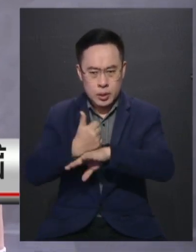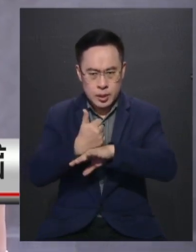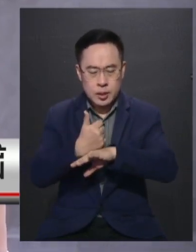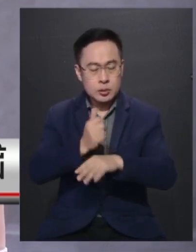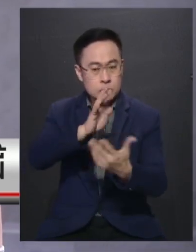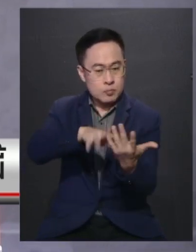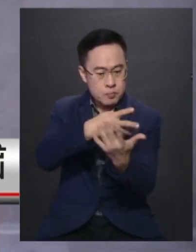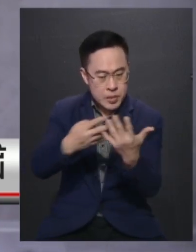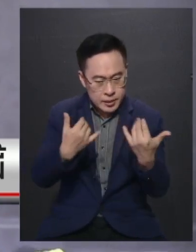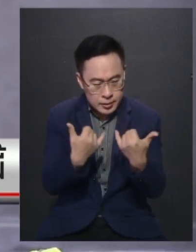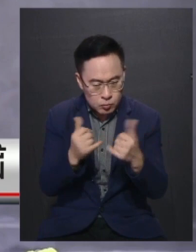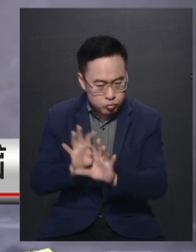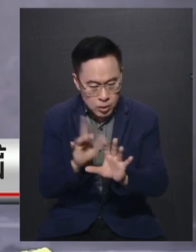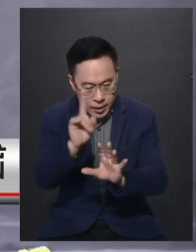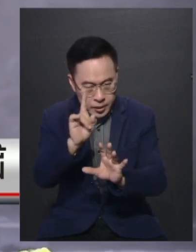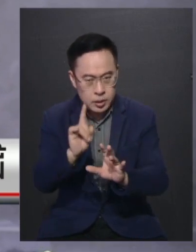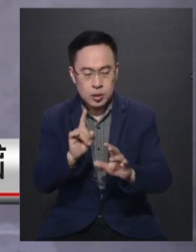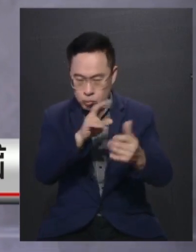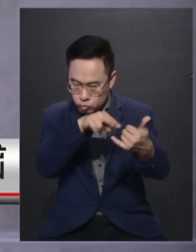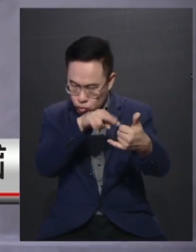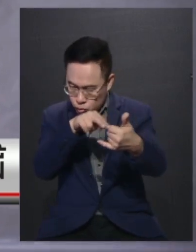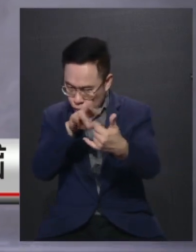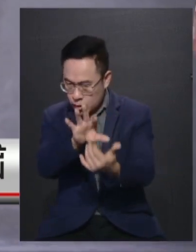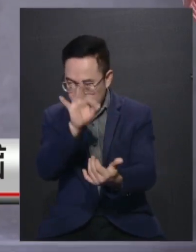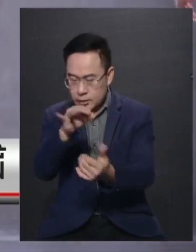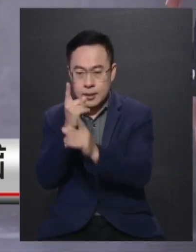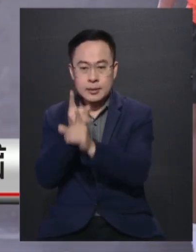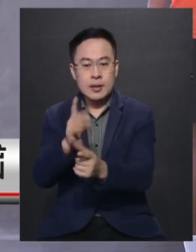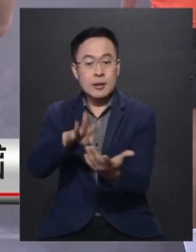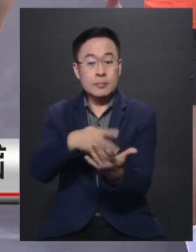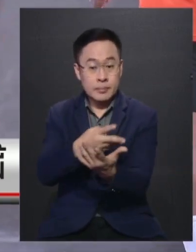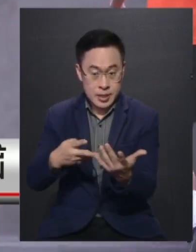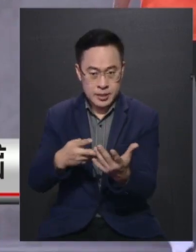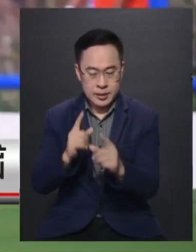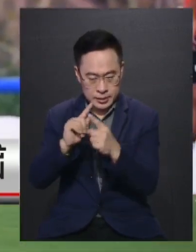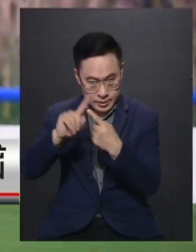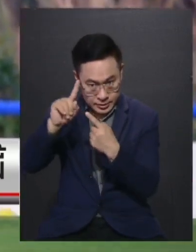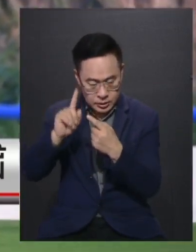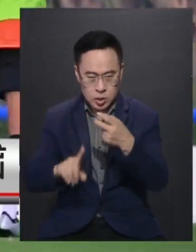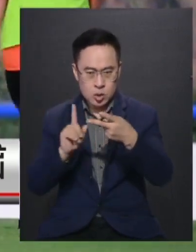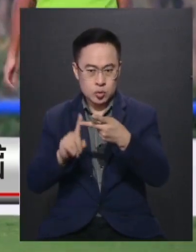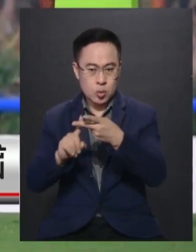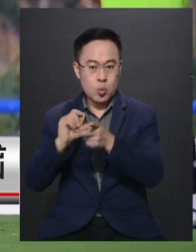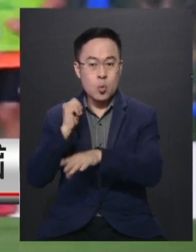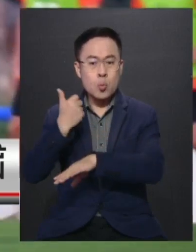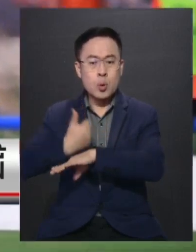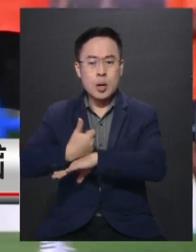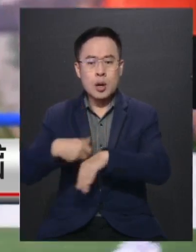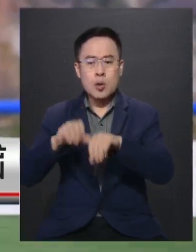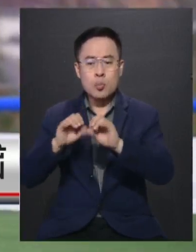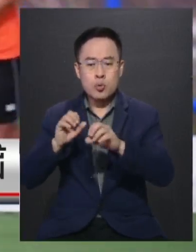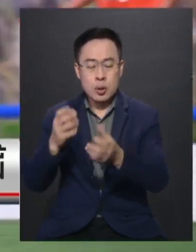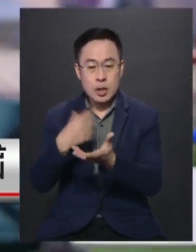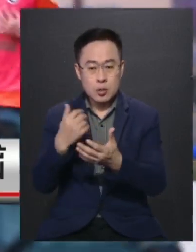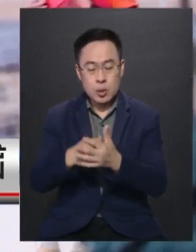ติกมากกว่าในขณะที่มาโน่เฮชโค้ชทัพช้างศึกก็เผยนะคะว่าตลอด4วันที่ผ่